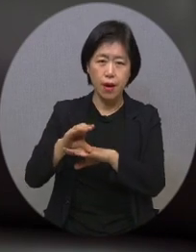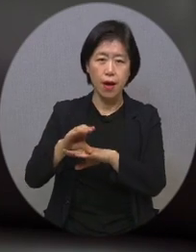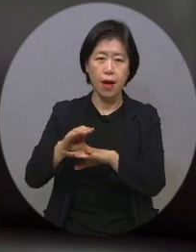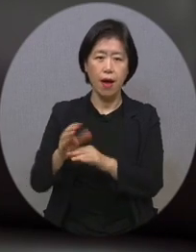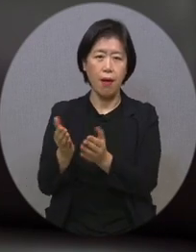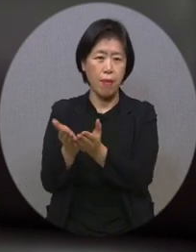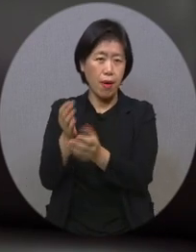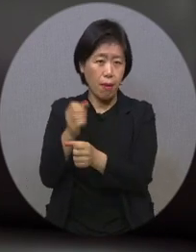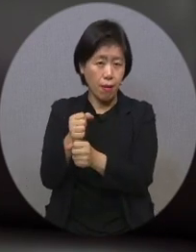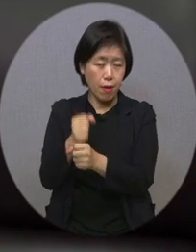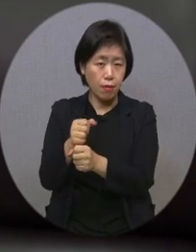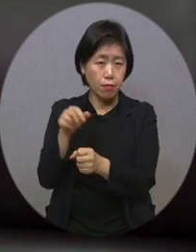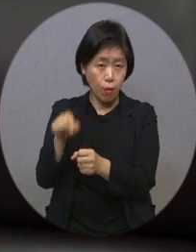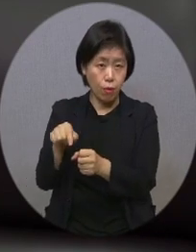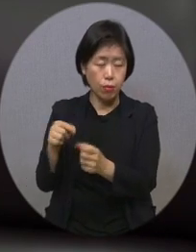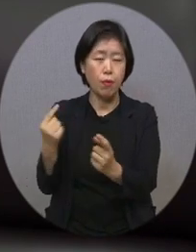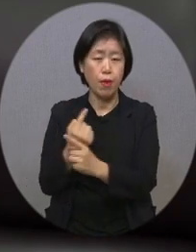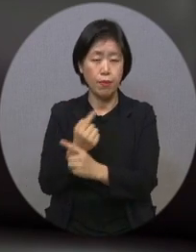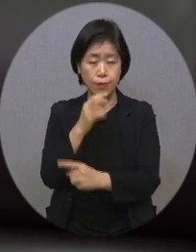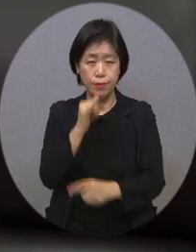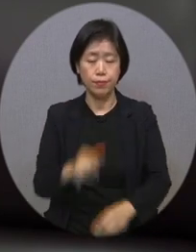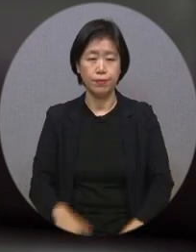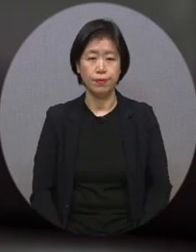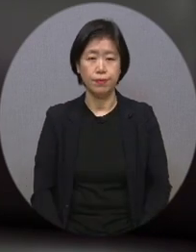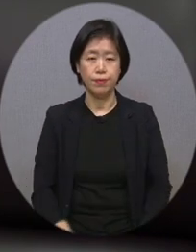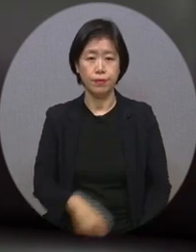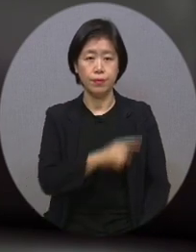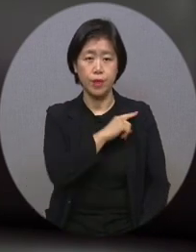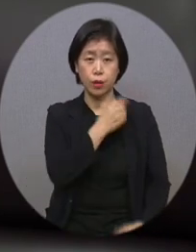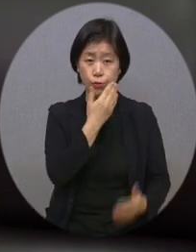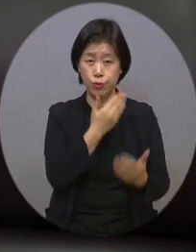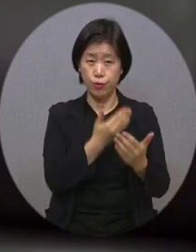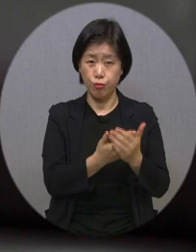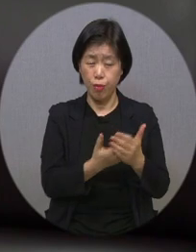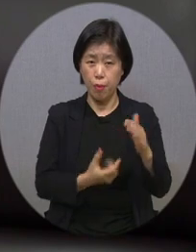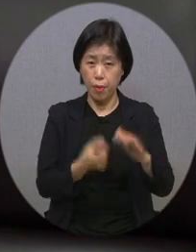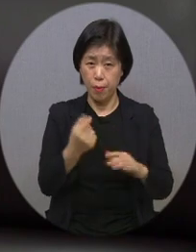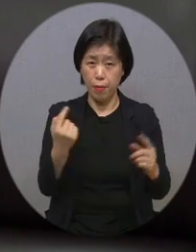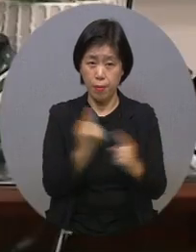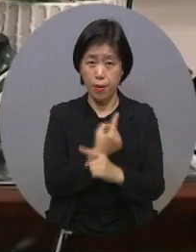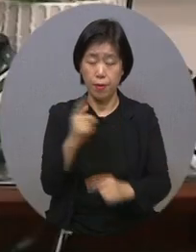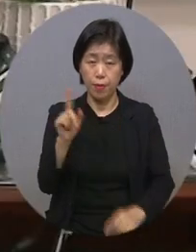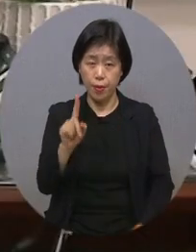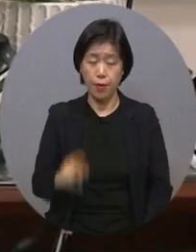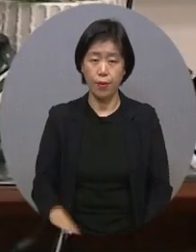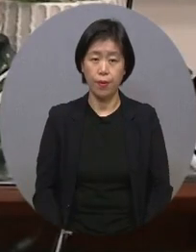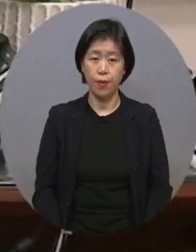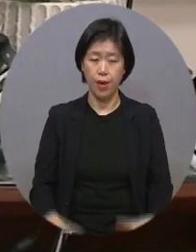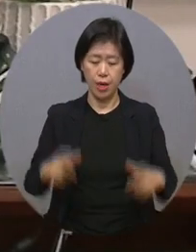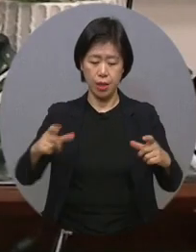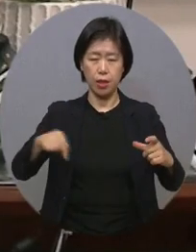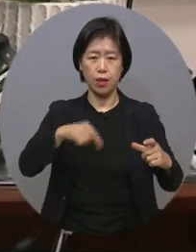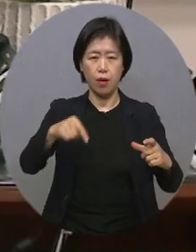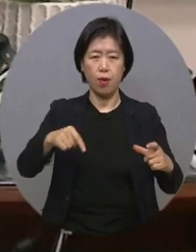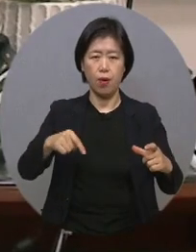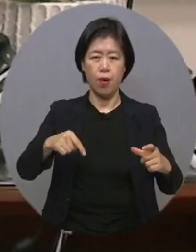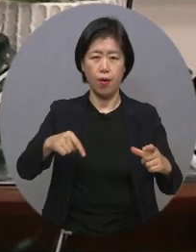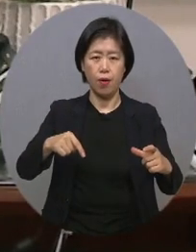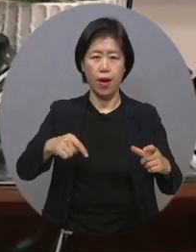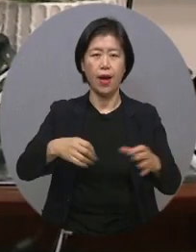탈바꿈하면서 일자리들이 생길 걸로 보고요. 가장 중요한 것이 사실 시급한 것이 이런 지역 상권이었어요.